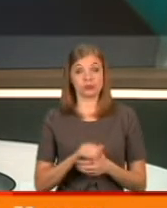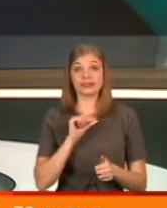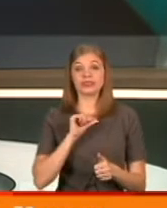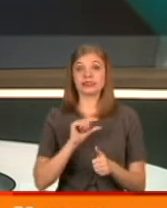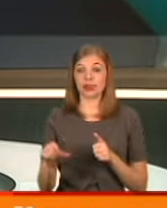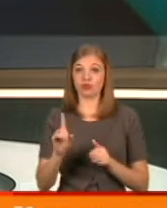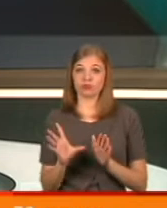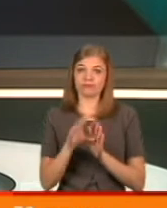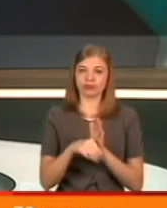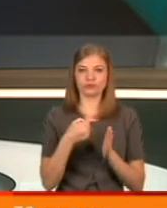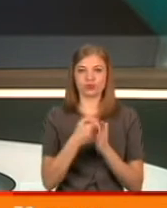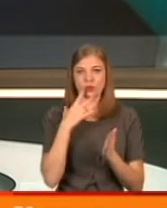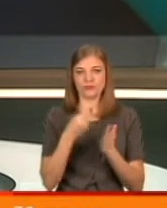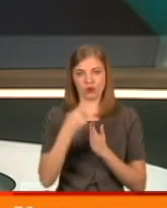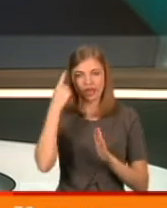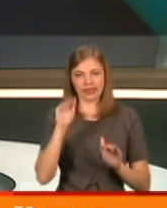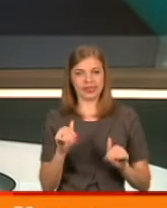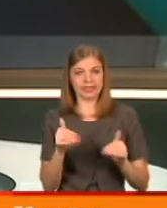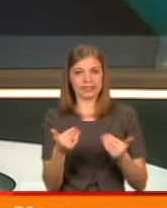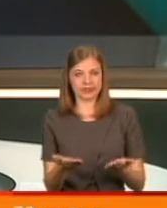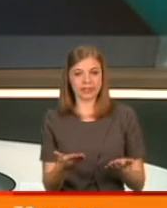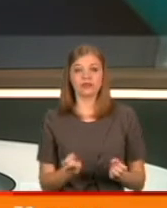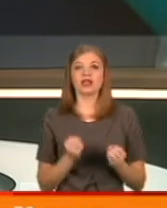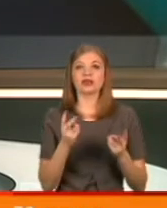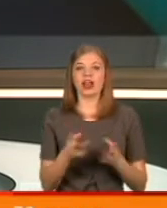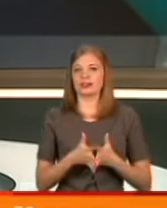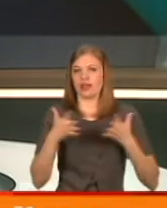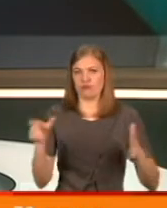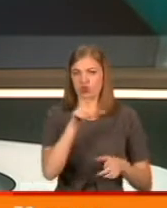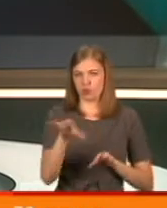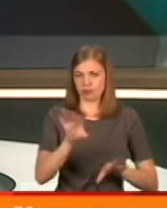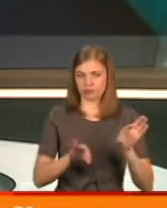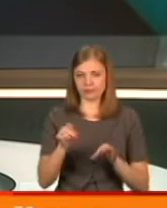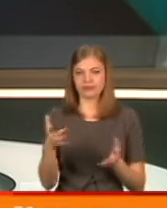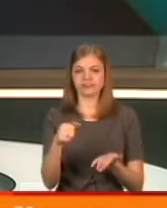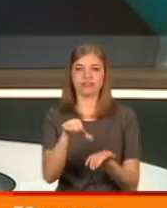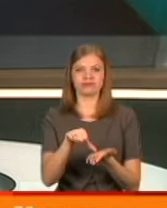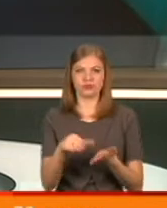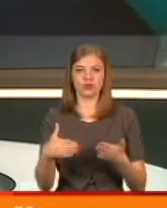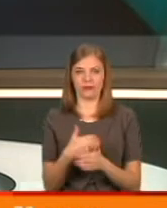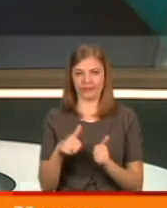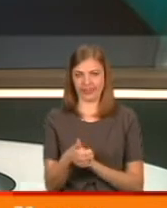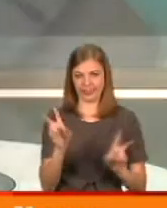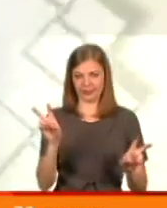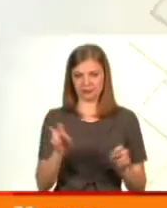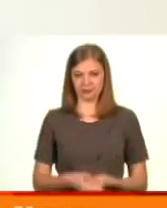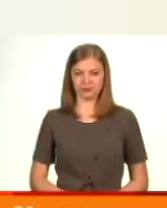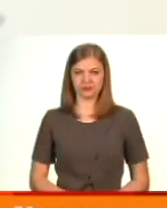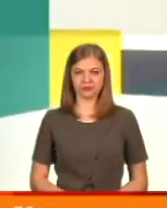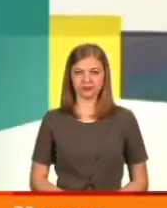аби долучити до своєї ініціативи якнайбільше людей, він і взяв участь у проєкті «Нові лідери».